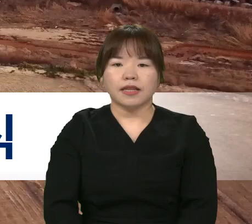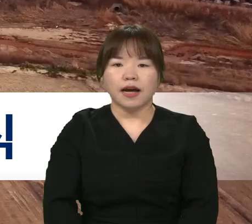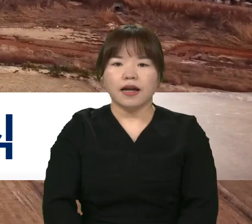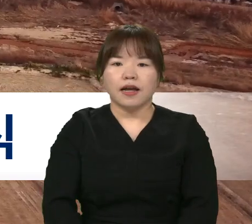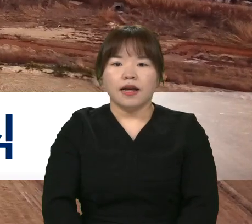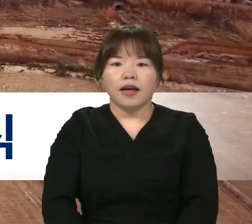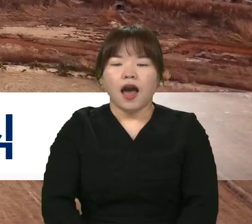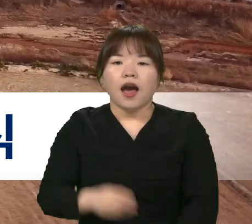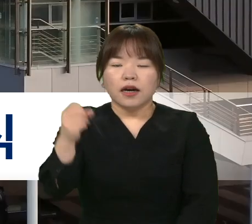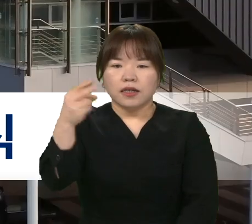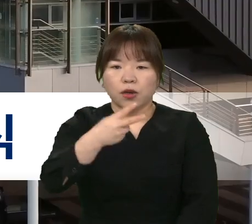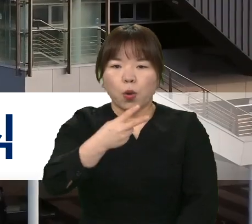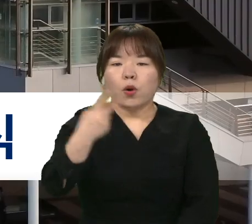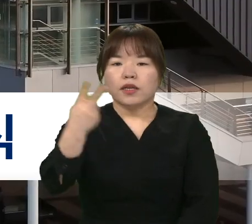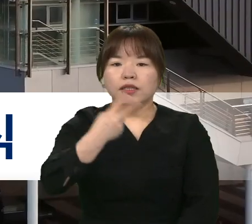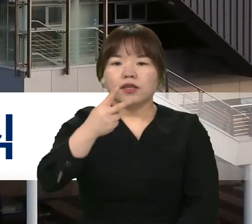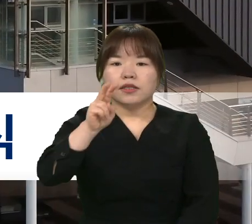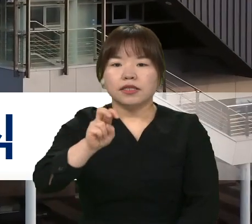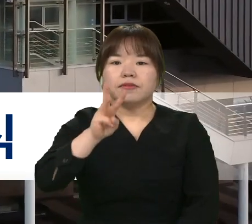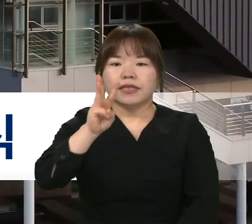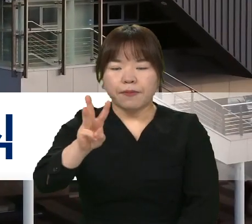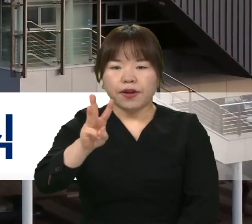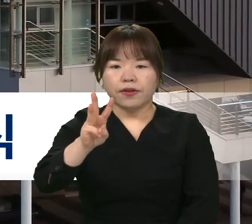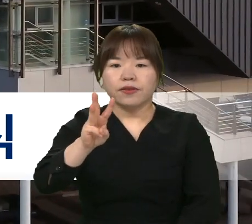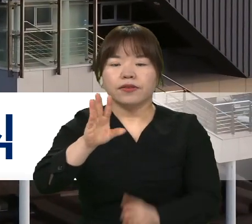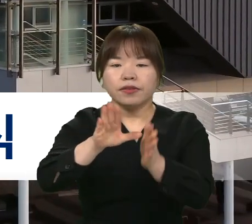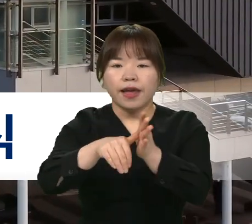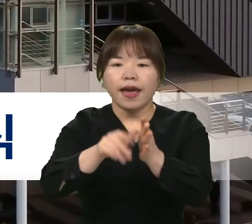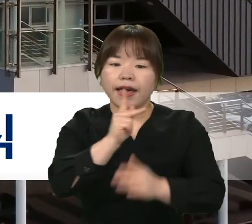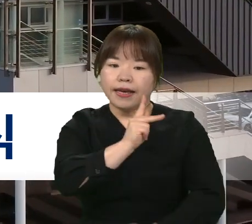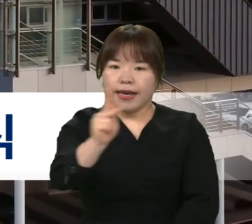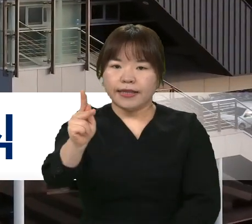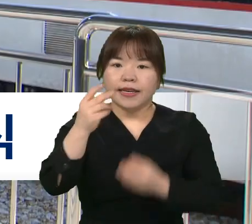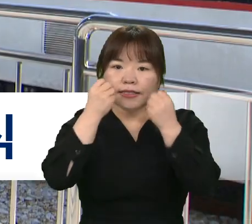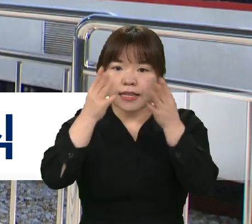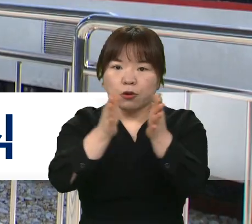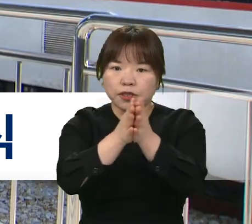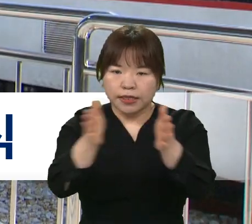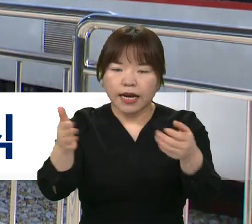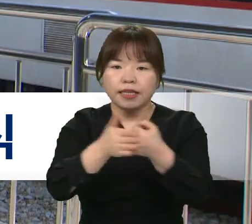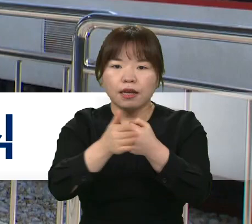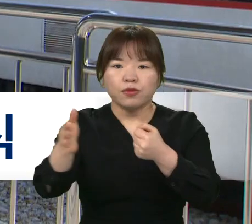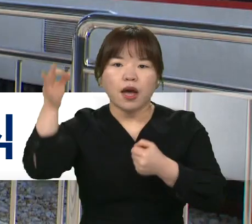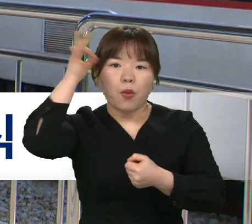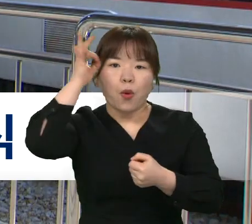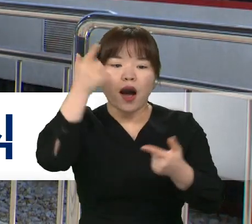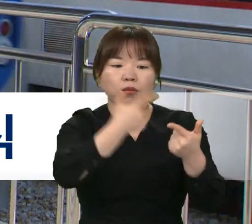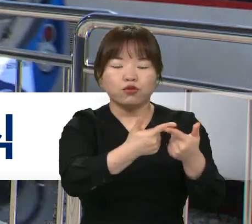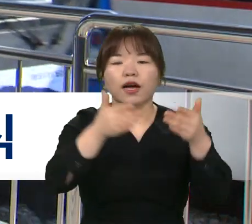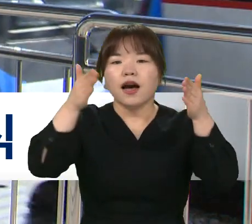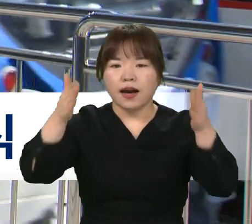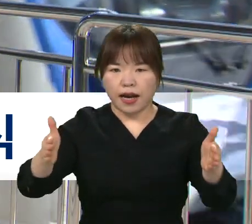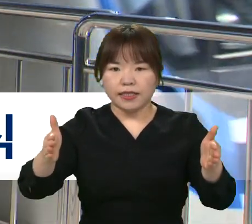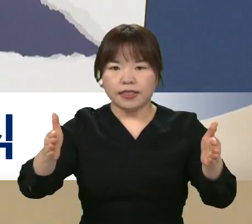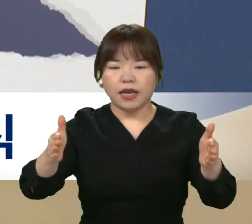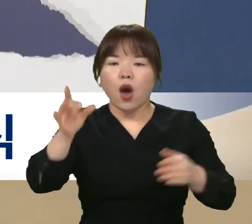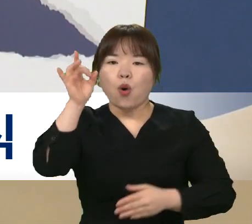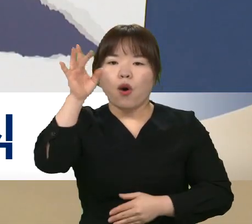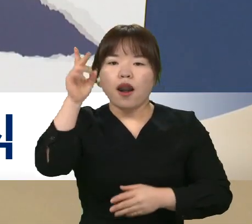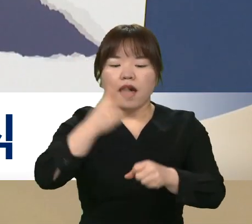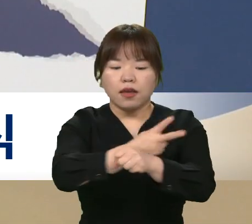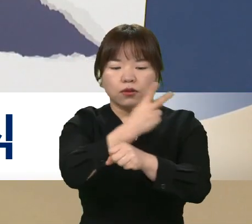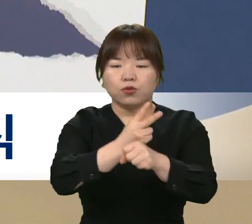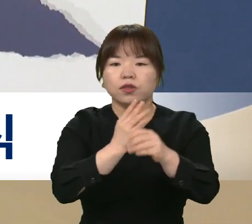동해남부선 개통과 함께 2023년에 KTX 열차 운행으로 포항 부산 간 이동소요시간